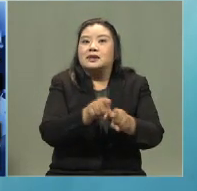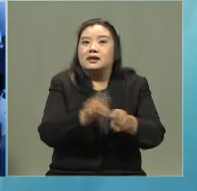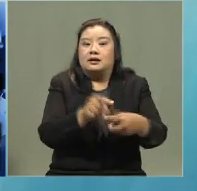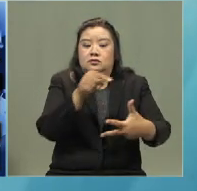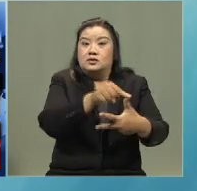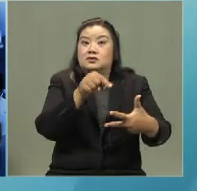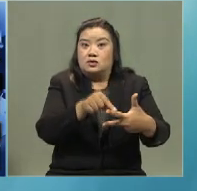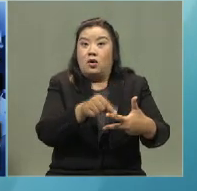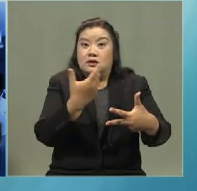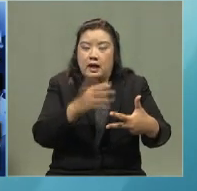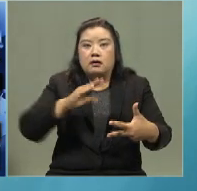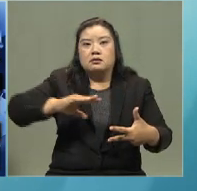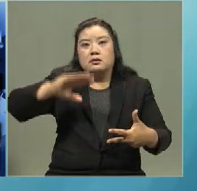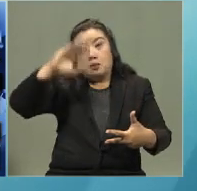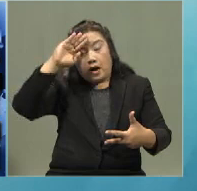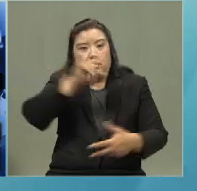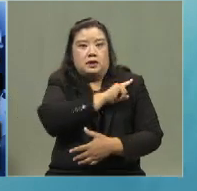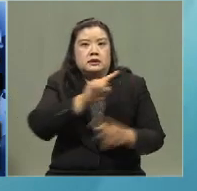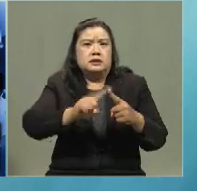ปีมีประวัติสัมผัสกับผู้ป่วยยืนยันในที่ทำงานเดียวกันกับผู้ป่วยรายแรกเข้ารับการตรวจหาเชื้อในวันที่15